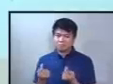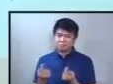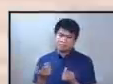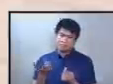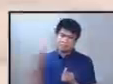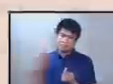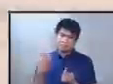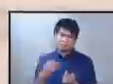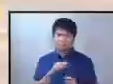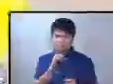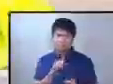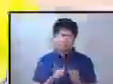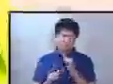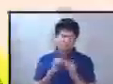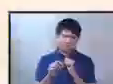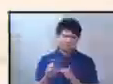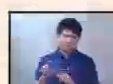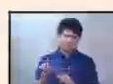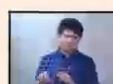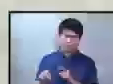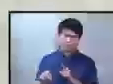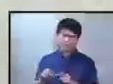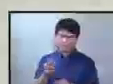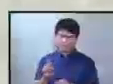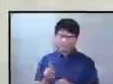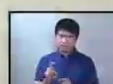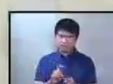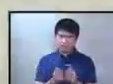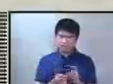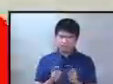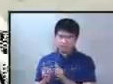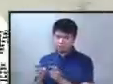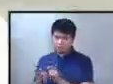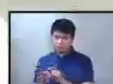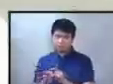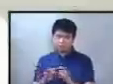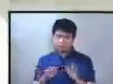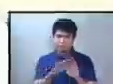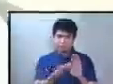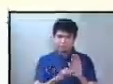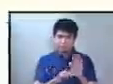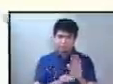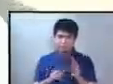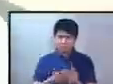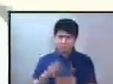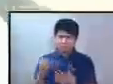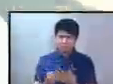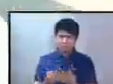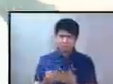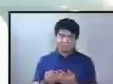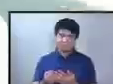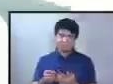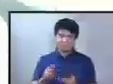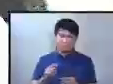that, Your Honor. Kinwestiyon naman ni Drilon ang biglang pagbago sa listahan ng mga flagship projects ng Build, Build, Build sa kalagitnaan ng termino ng